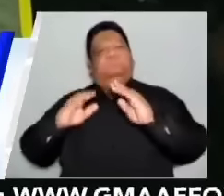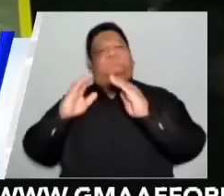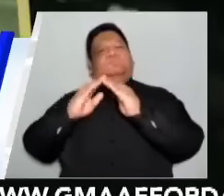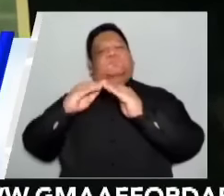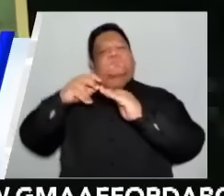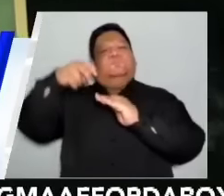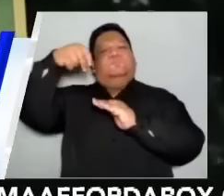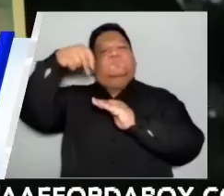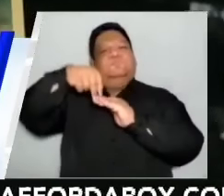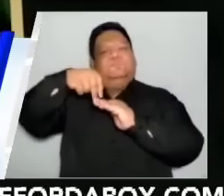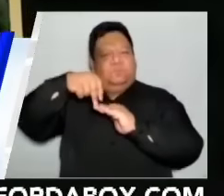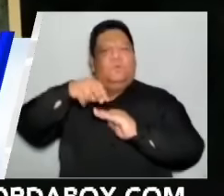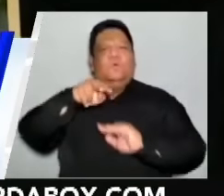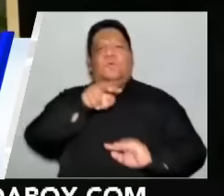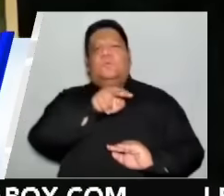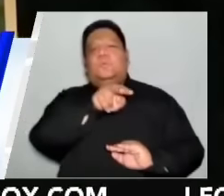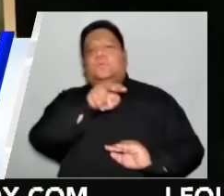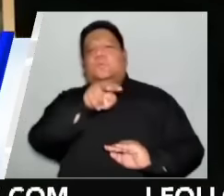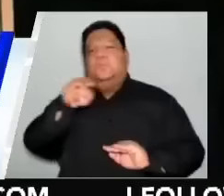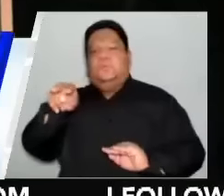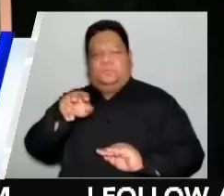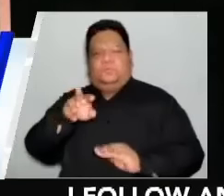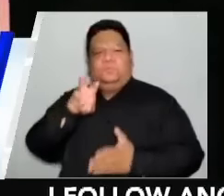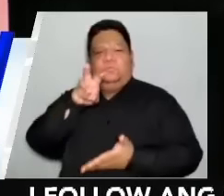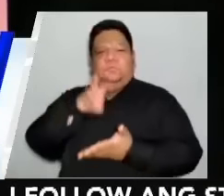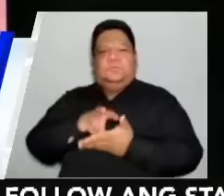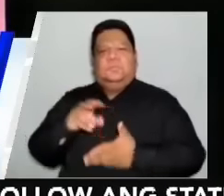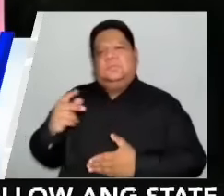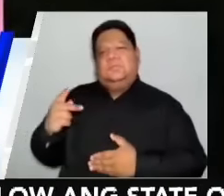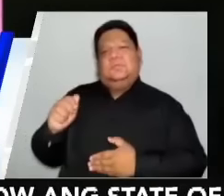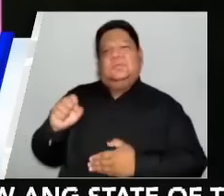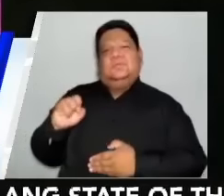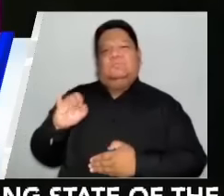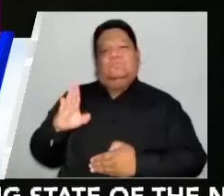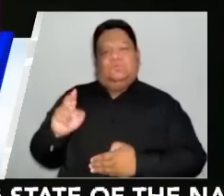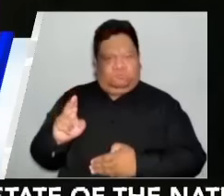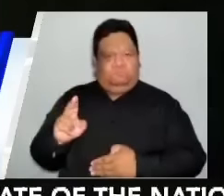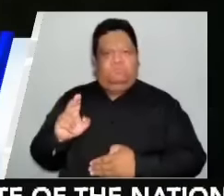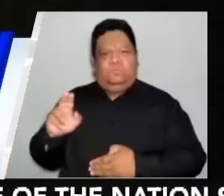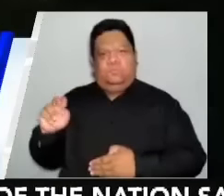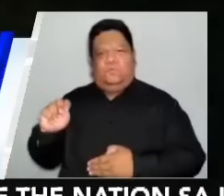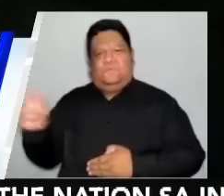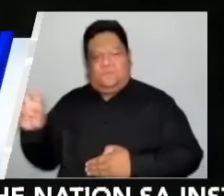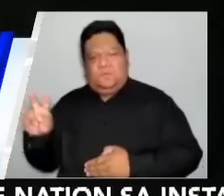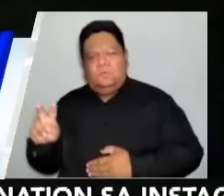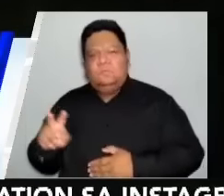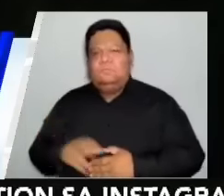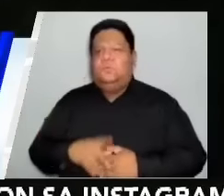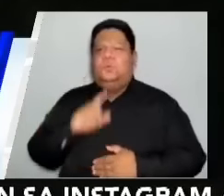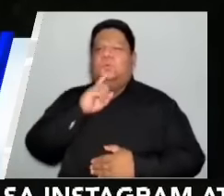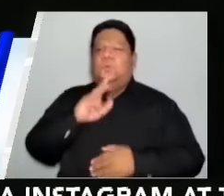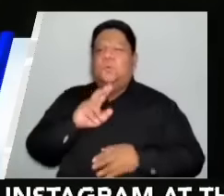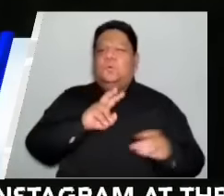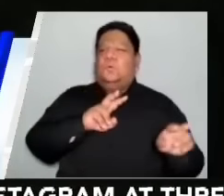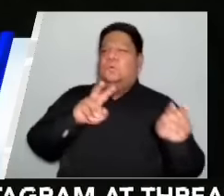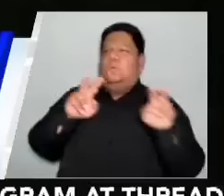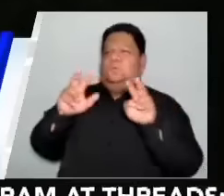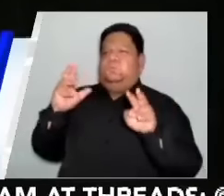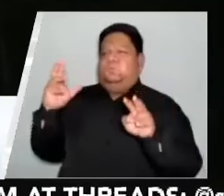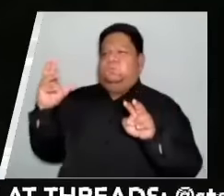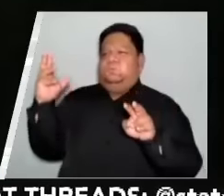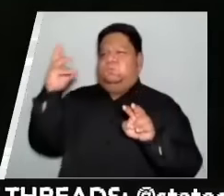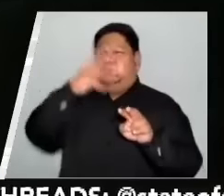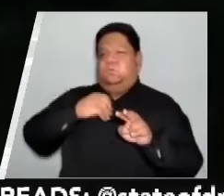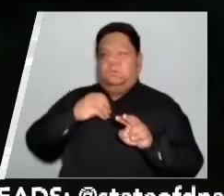casibo Nueva Vizcaya hingang malalim para kayanin ang pang top of the world view nito bonus pa kung maabutan